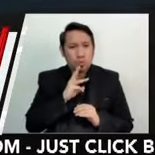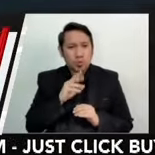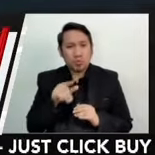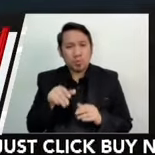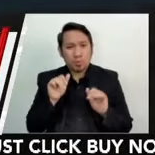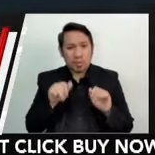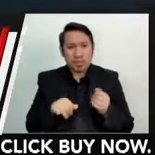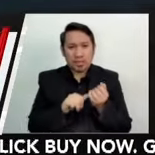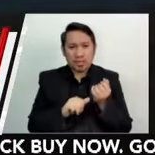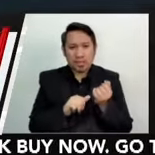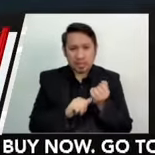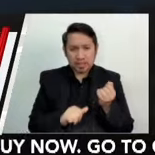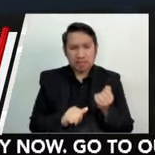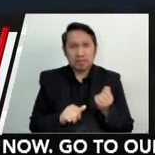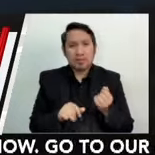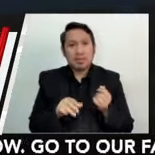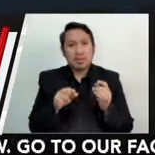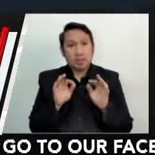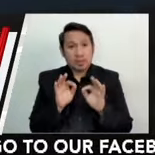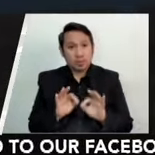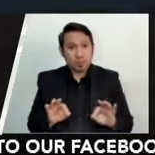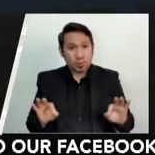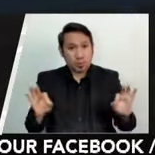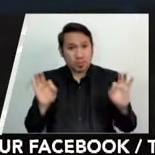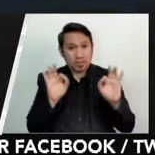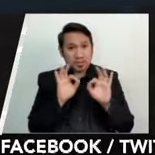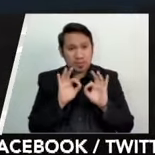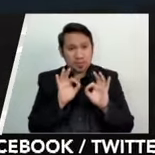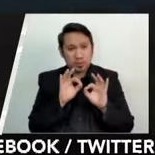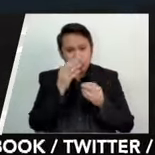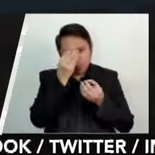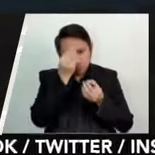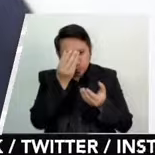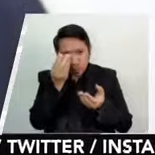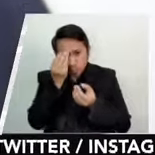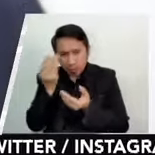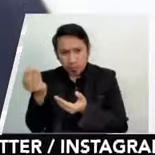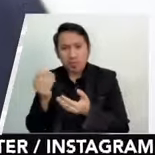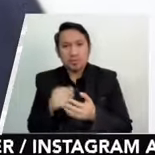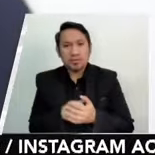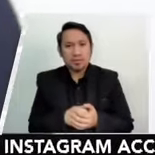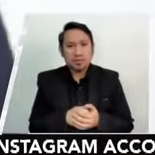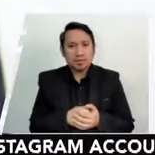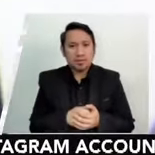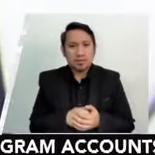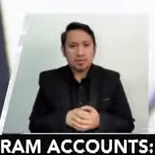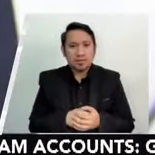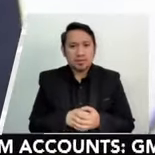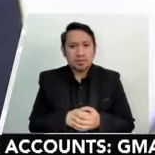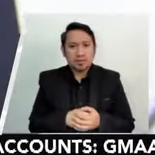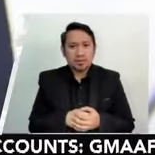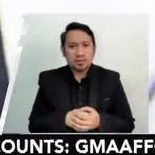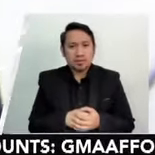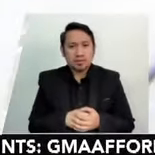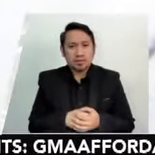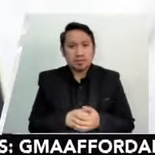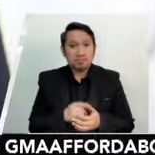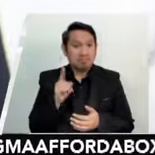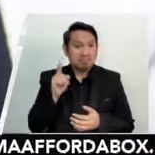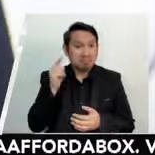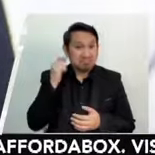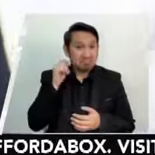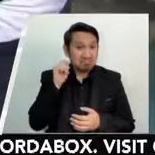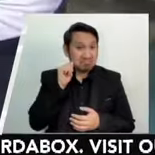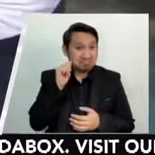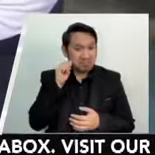na reminder sa ating mga resort owners na dinadags. Yan rin daw ang sumasagi sa isip ng inang